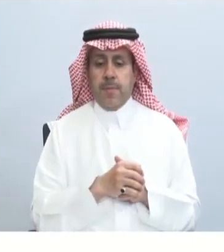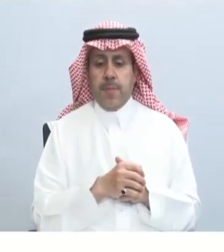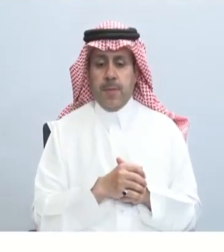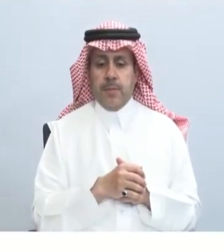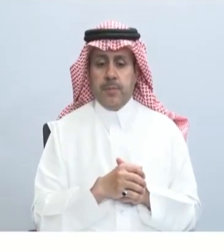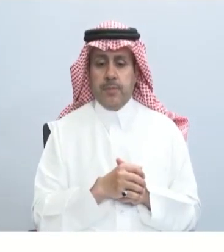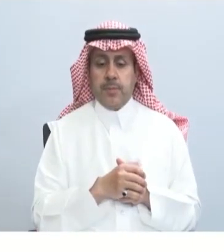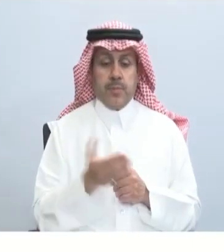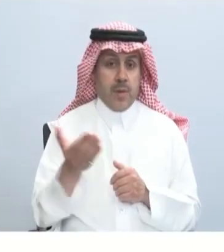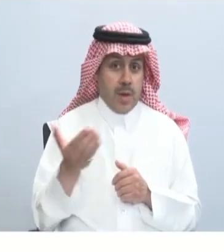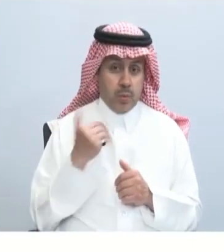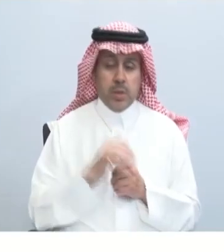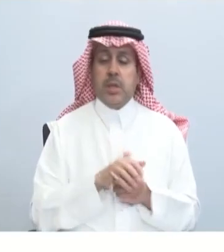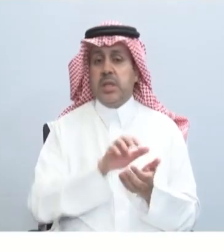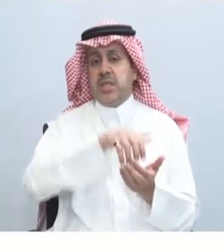جديد للصناديق